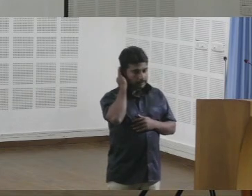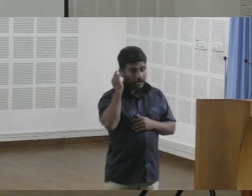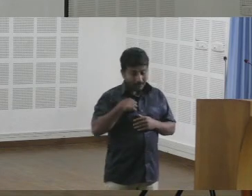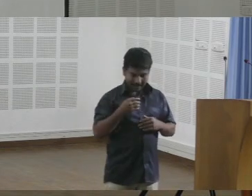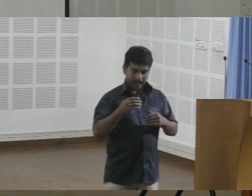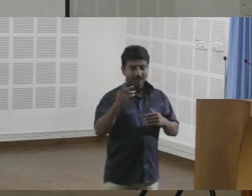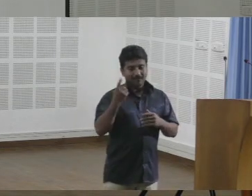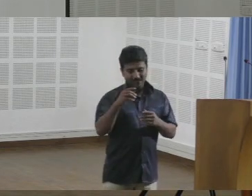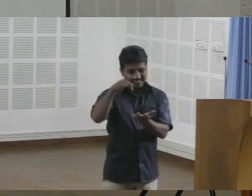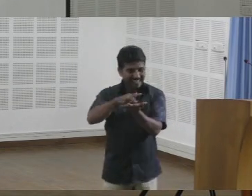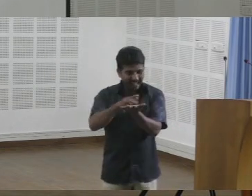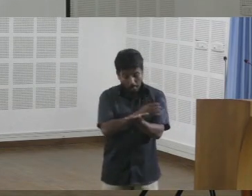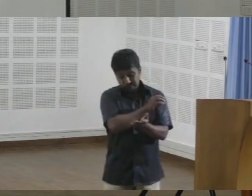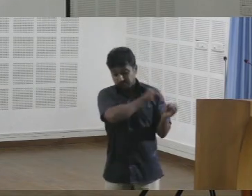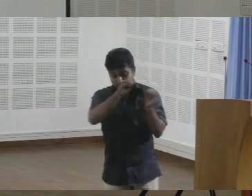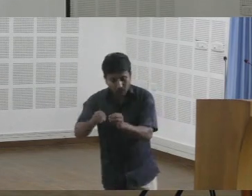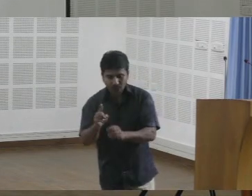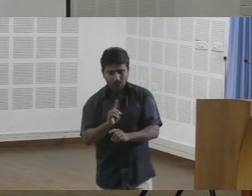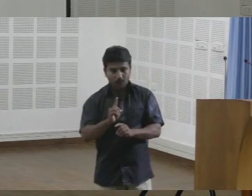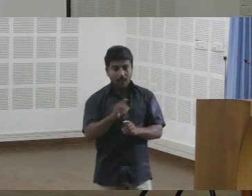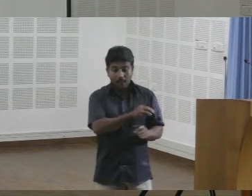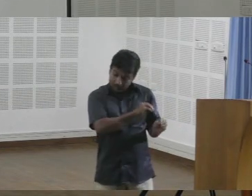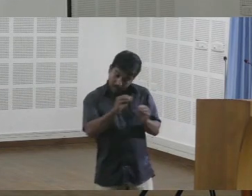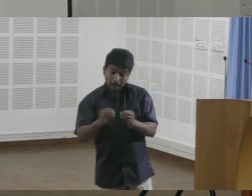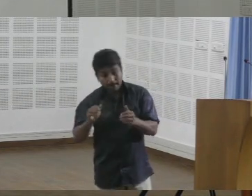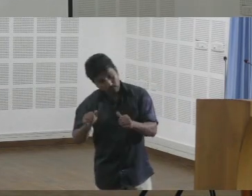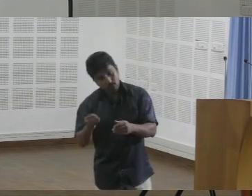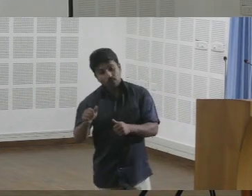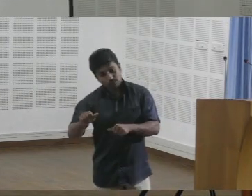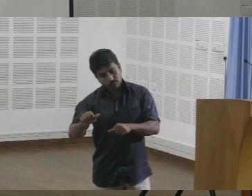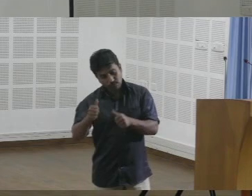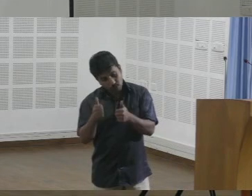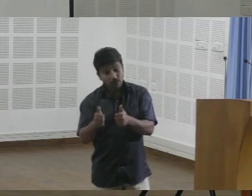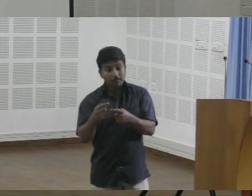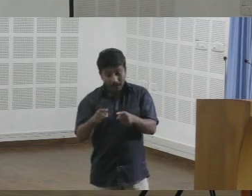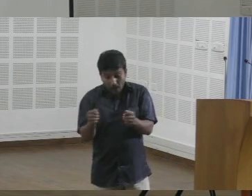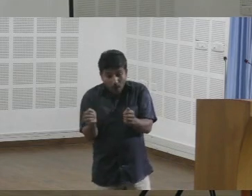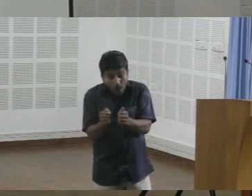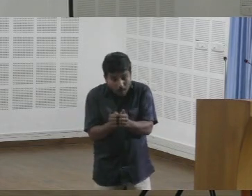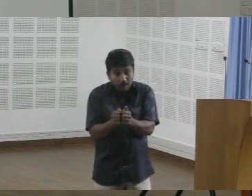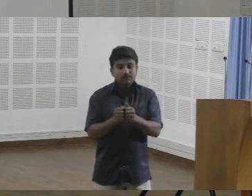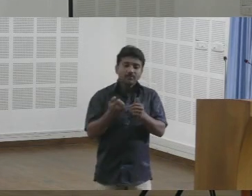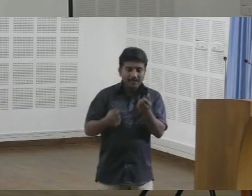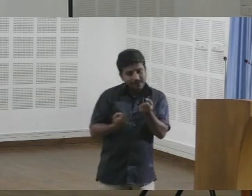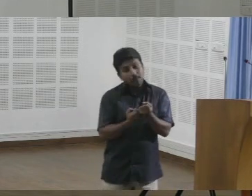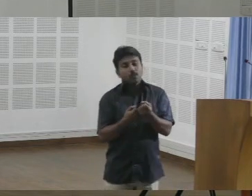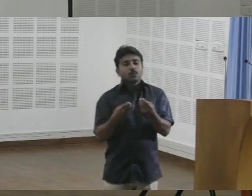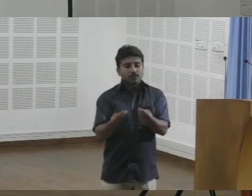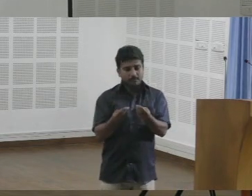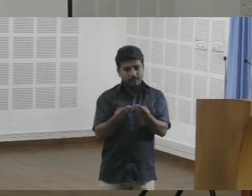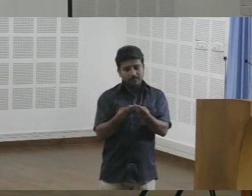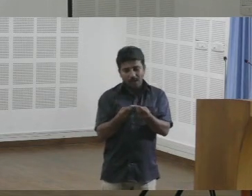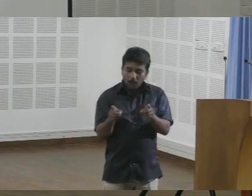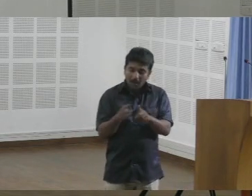തിങ് if you are sending them to a child and then taking them back to their center is not going to give you any result. You have to